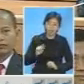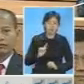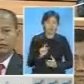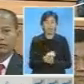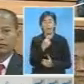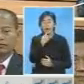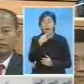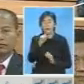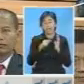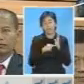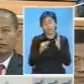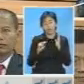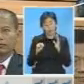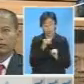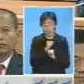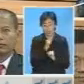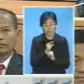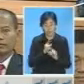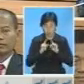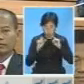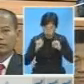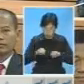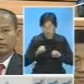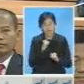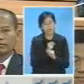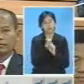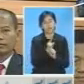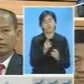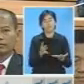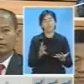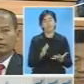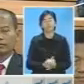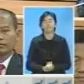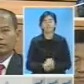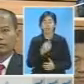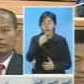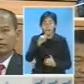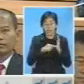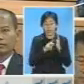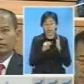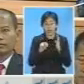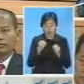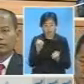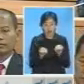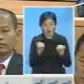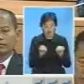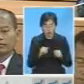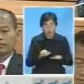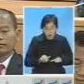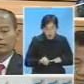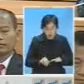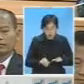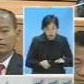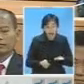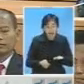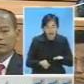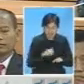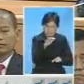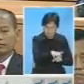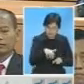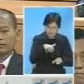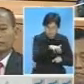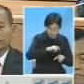ากเกร็ดไม่ทำตามคำพูดฝั่งปากเกร็ดนั้นใช้รถเดินบนถนนเลียบคลองประปาปั้นดินตลอด